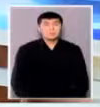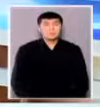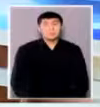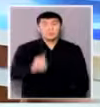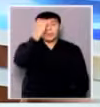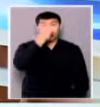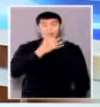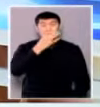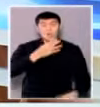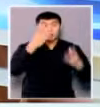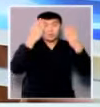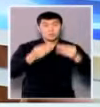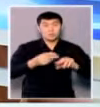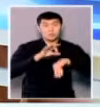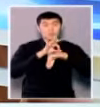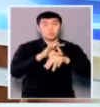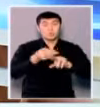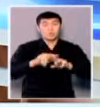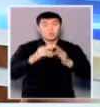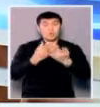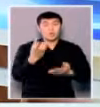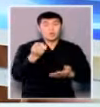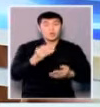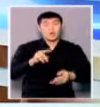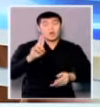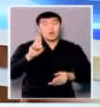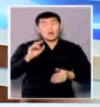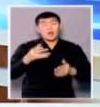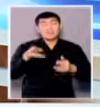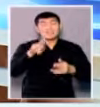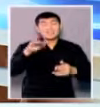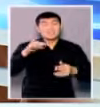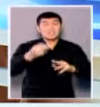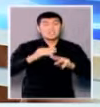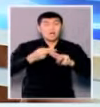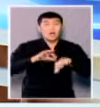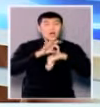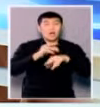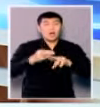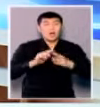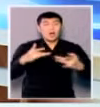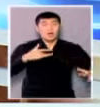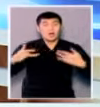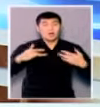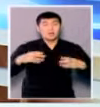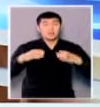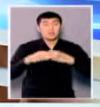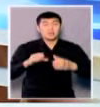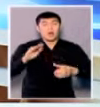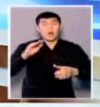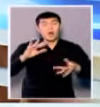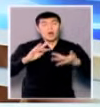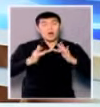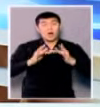Алғыс айту күніне орай ұйымдастырылған іс-шаралардың тағы бірі Құрманғазы атындағы мәдениет сарайында өтті. Онда жергілікті өнерпаздар онлайн